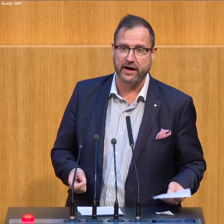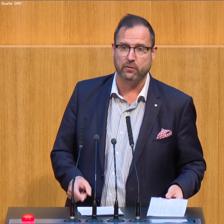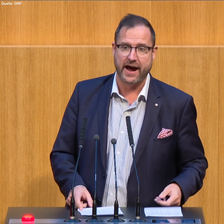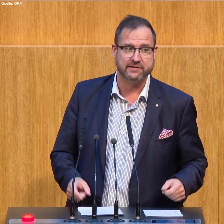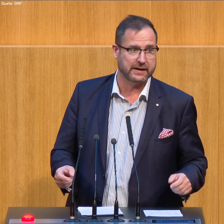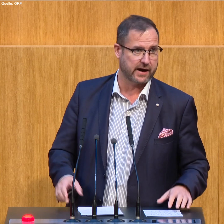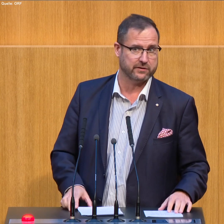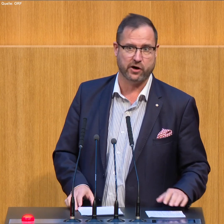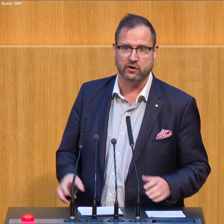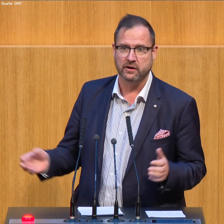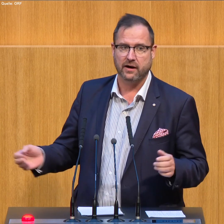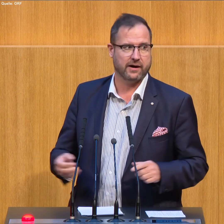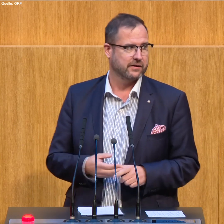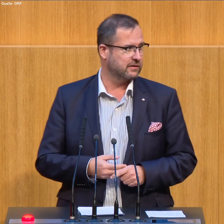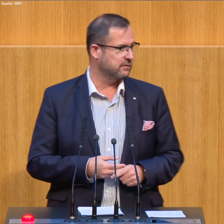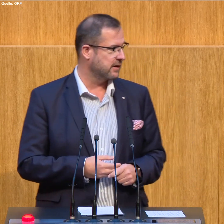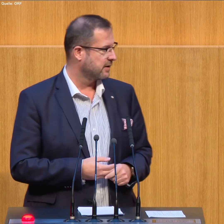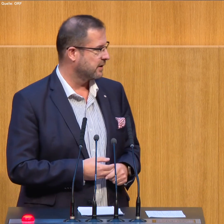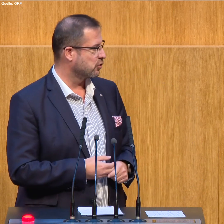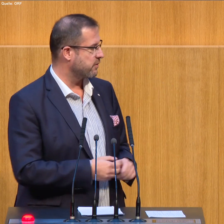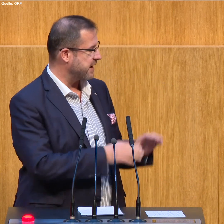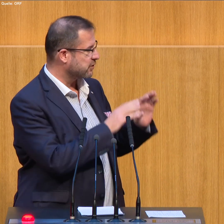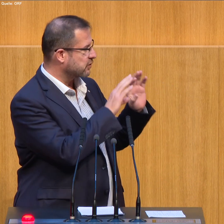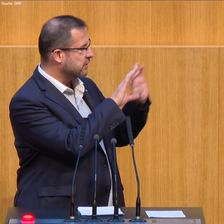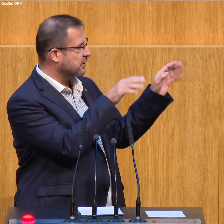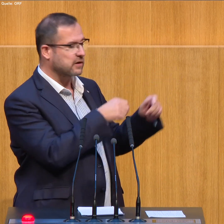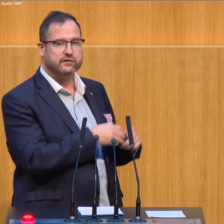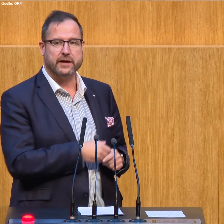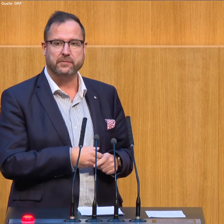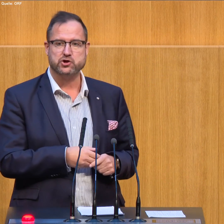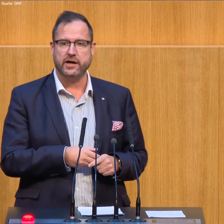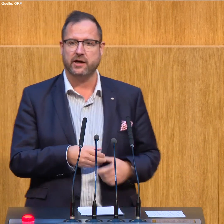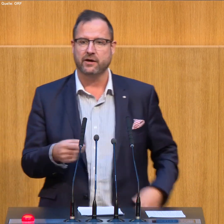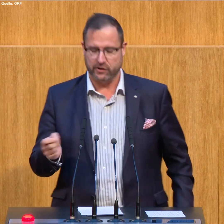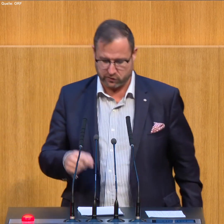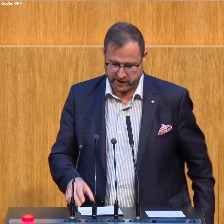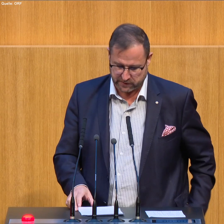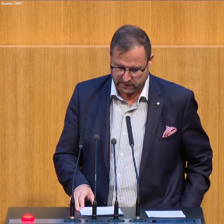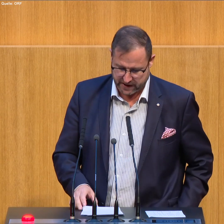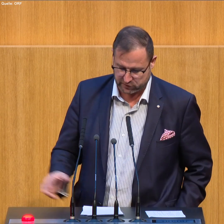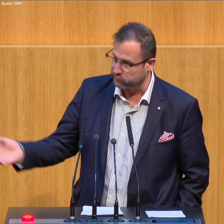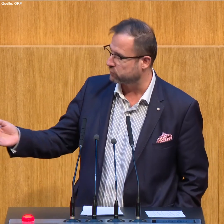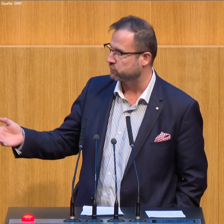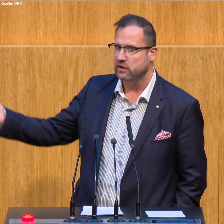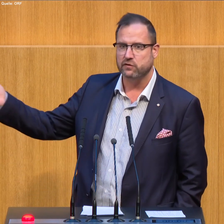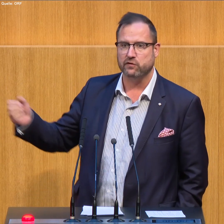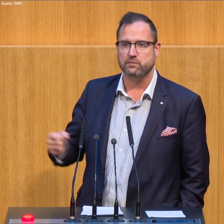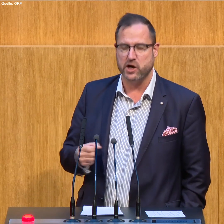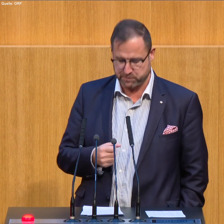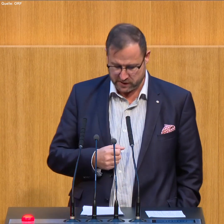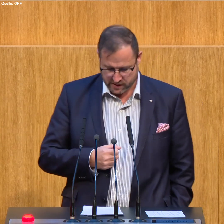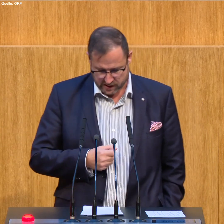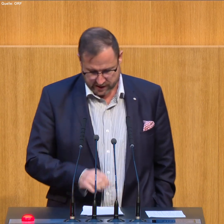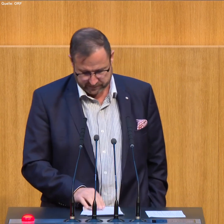sind es 3,1 Milliarden Euro, die wir in die überweisen. Und da sind die ganzen Nebengeschenke noch gar nicht mit dabei. Was ist das? Das